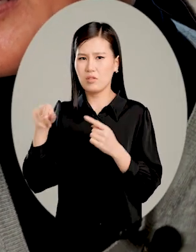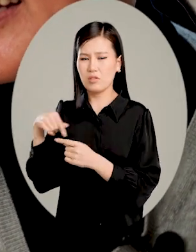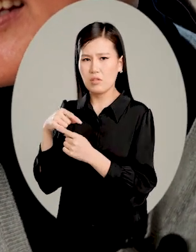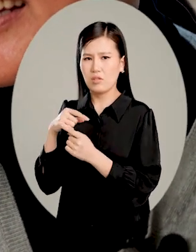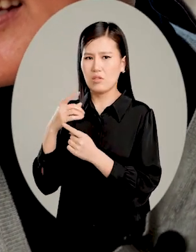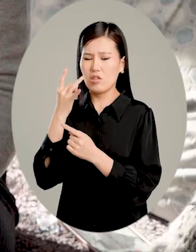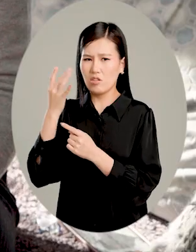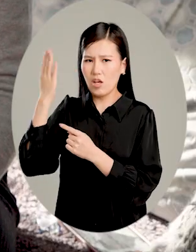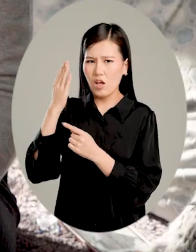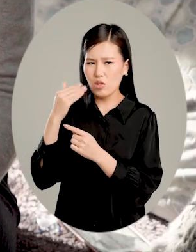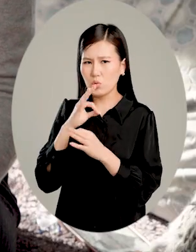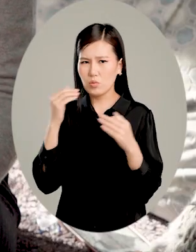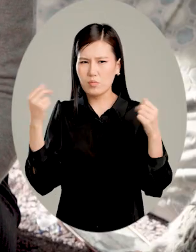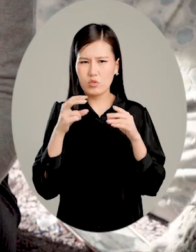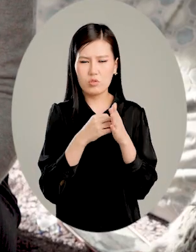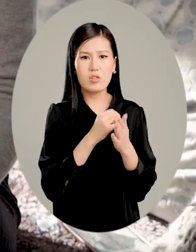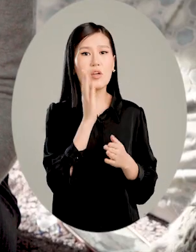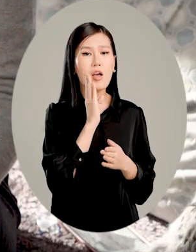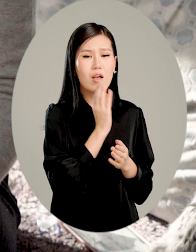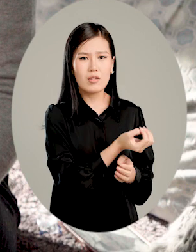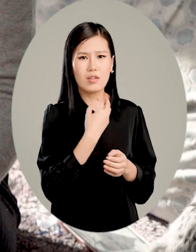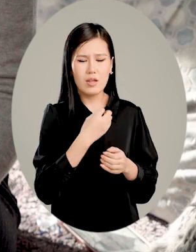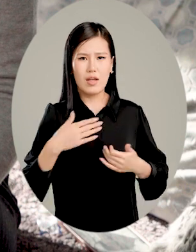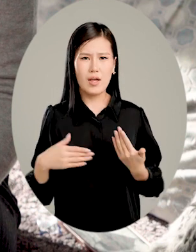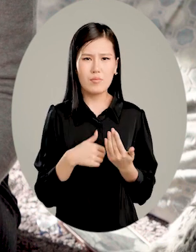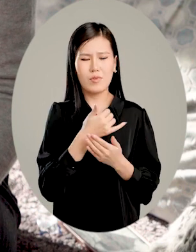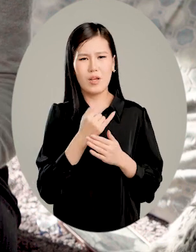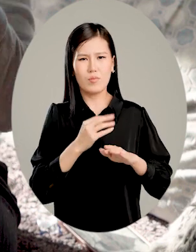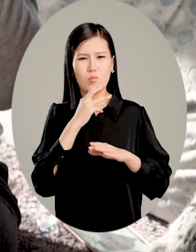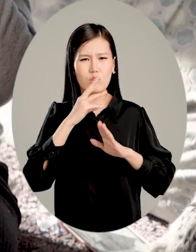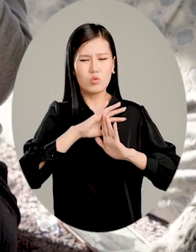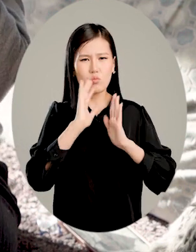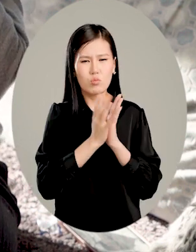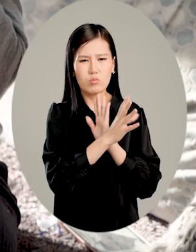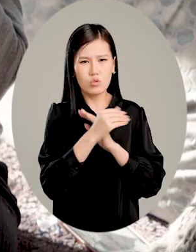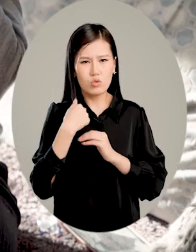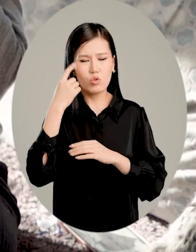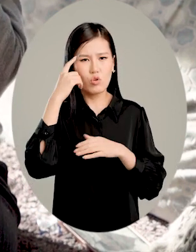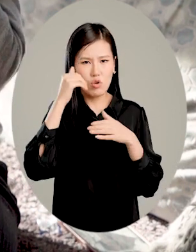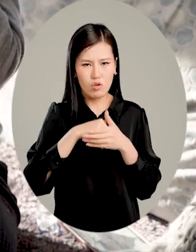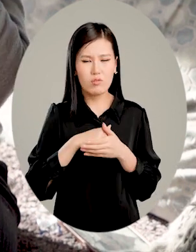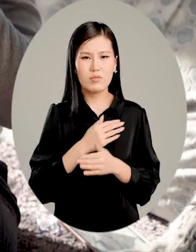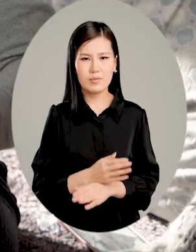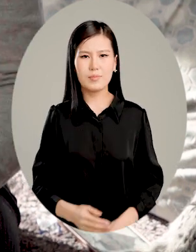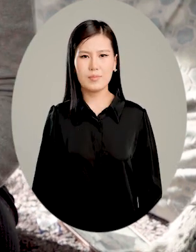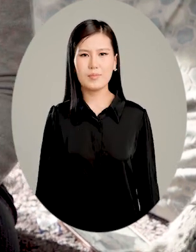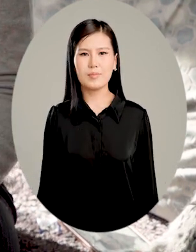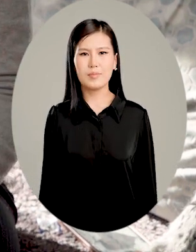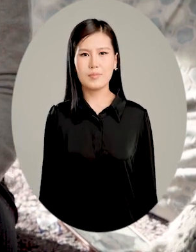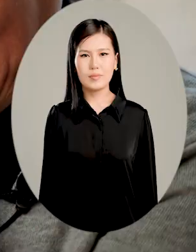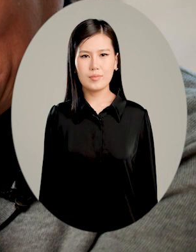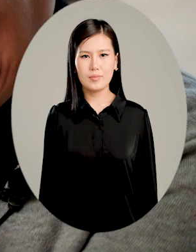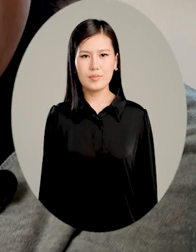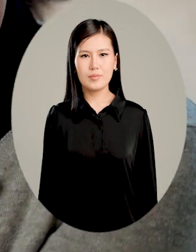үйдгийг мэдэрдэг бол ээжээсээ амьдралын дээрээ маш олон өнгө ухаарл тэр зүйлүүдийг ингээд болж